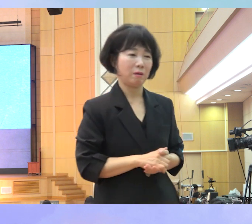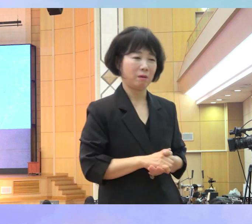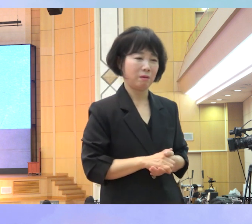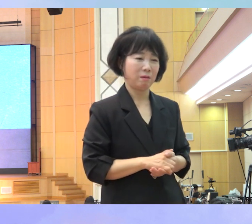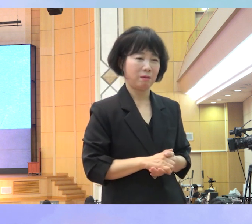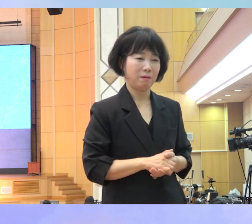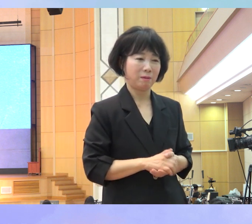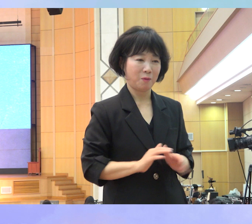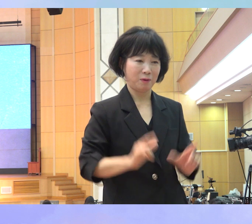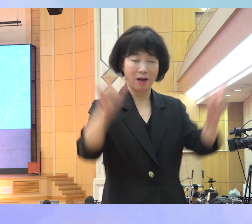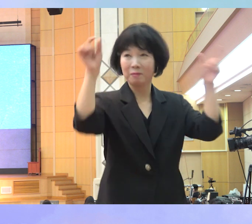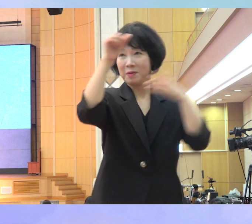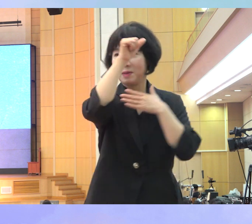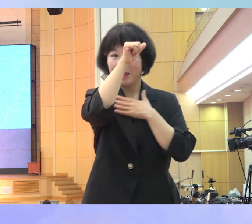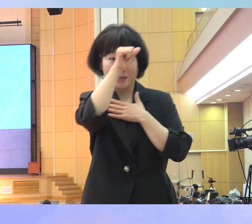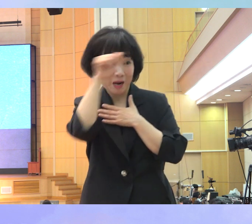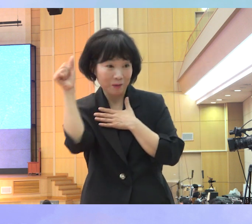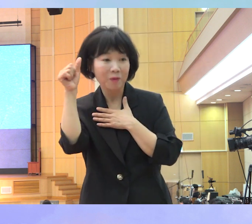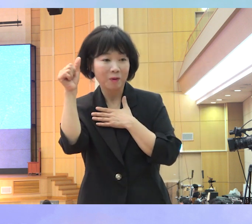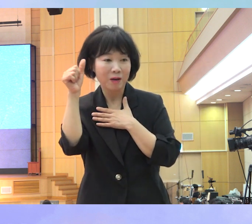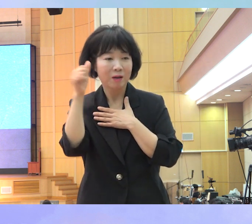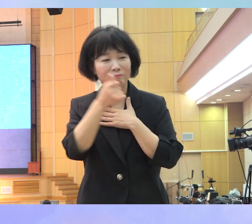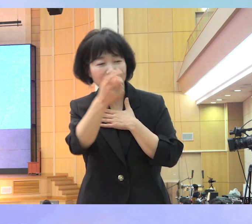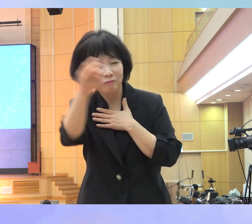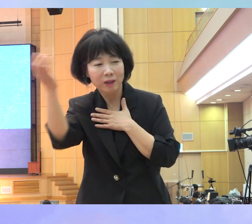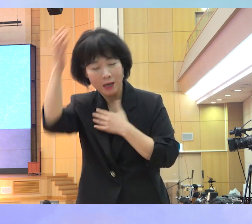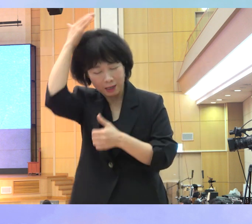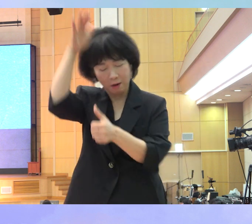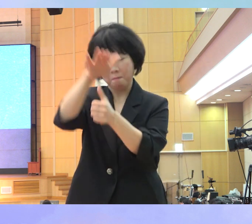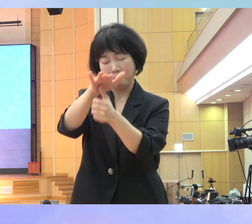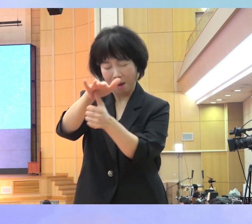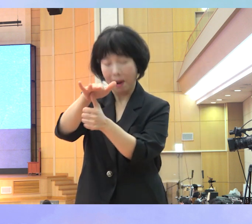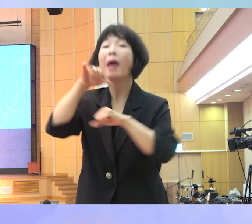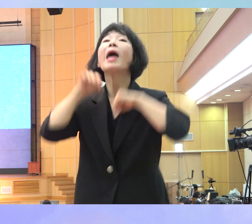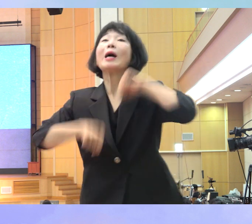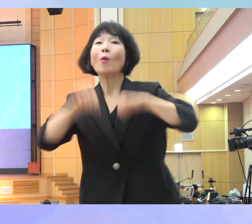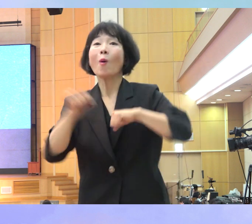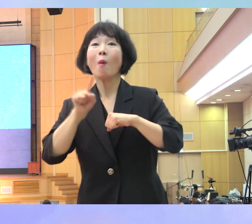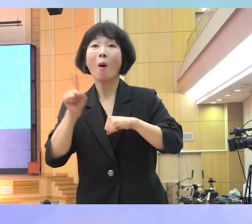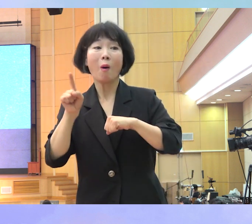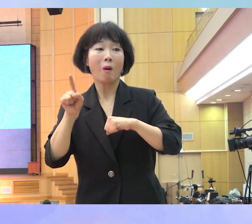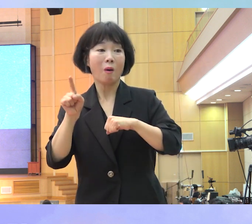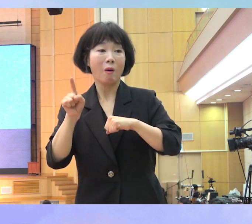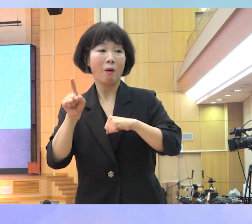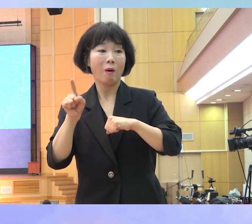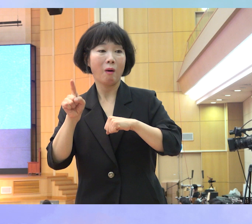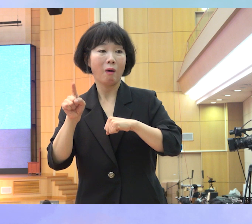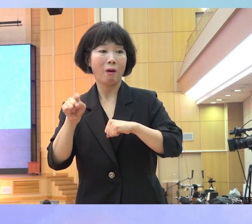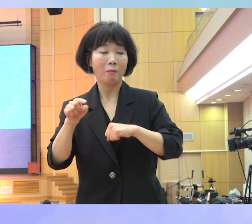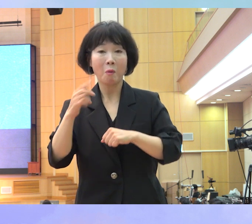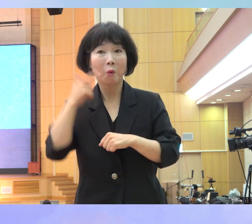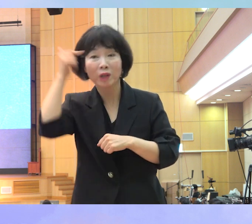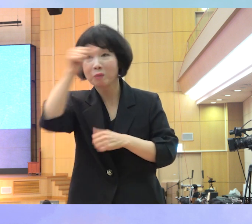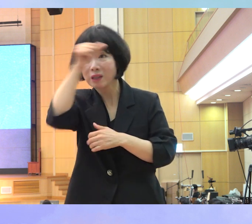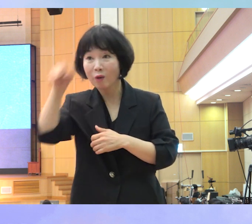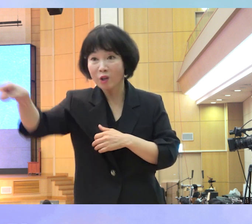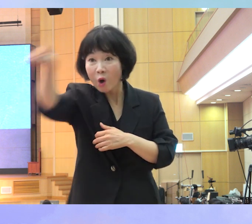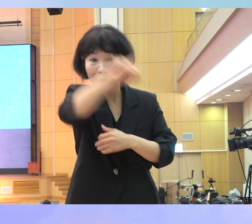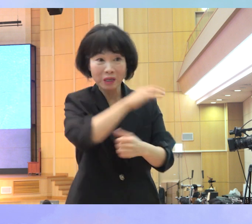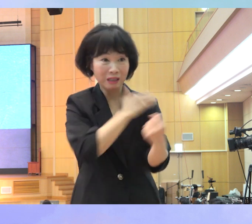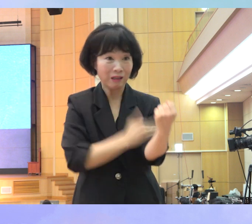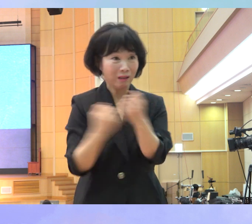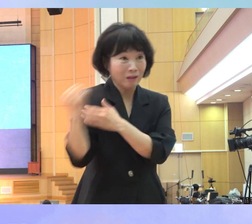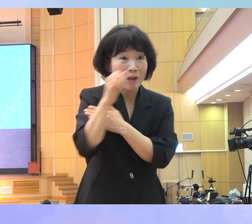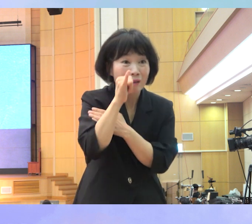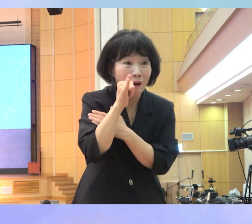말했을 때 장로들에게 와서 기름을 받고 안수받고 하는 그런 행위들이 저희가 능력이 있어서, 여러분들이 능력이